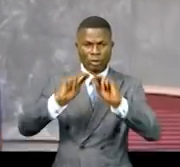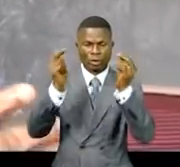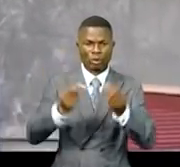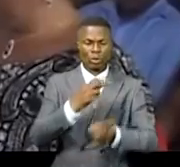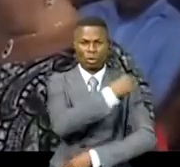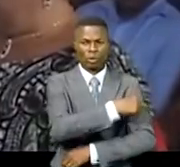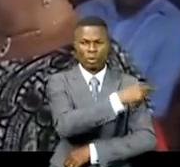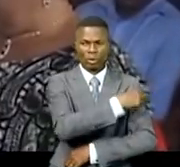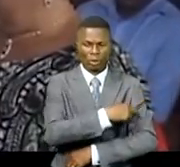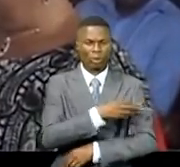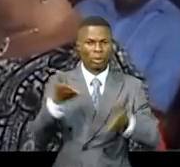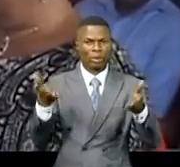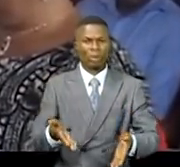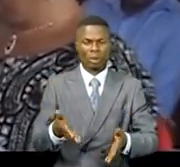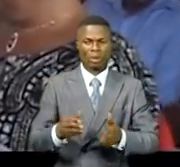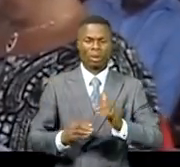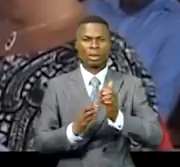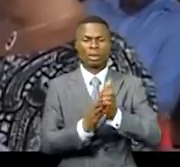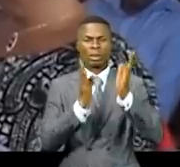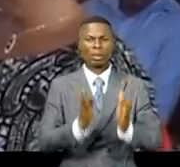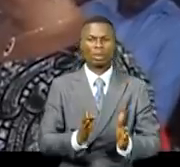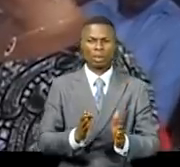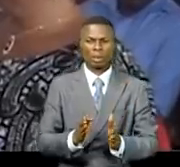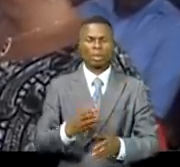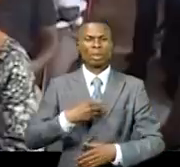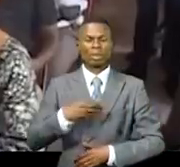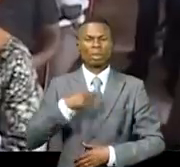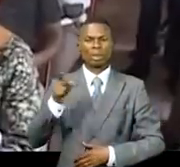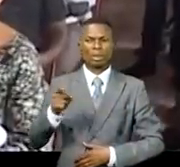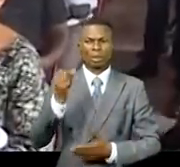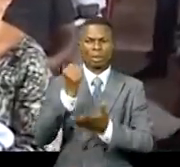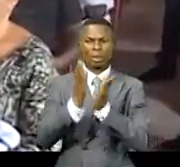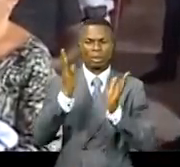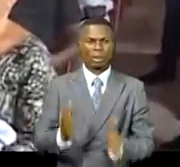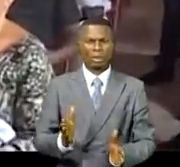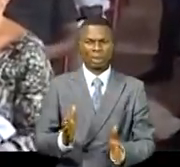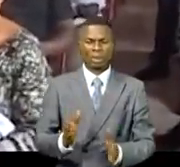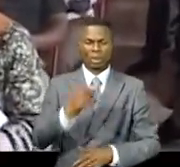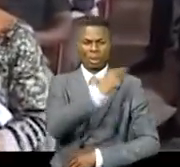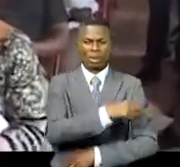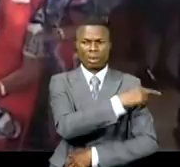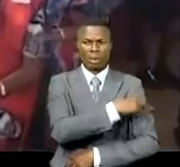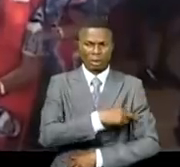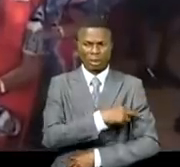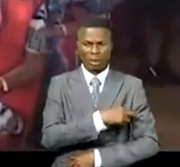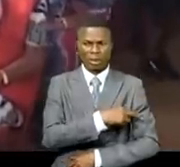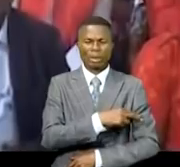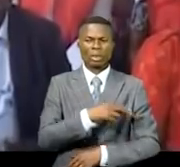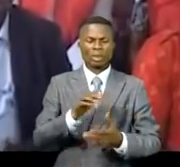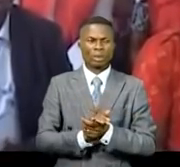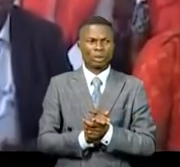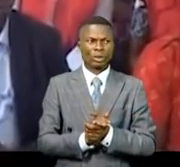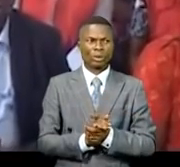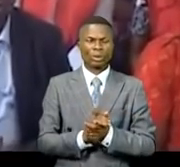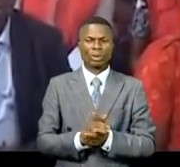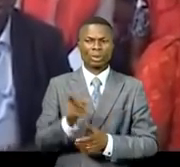institution en présence des partenaires traditionnels de ce mouvement, l'ambassadrice de la Croix-Rouge, les cadres et les volontaires